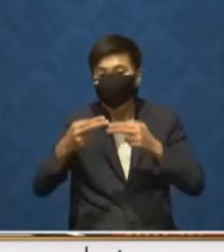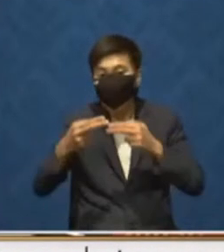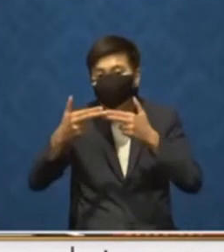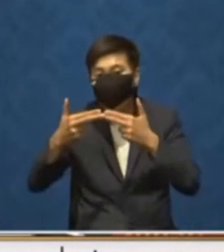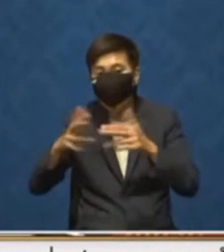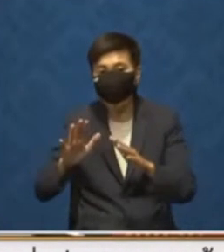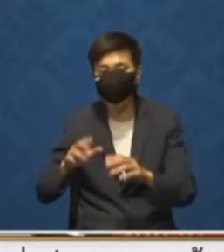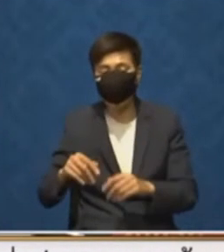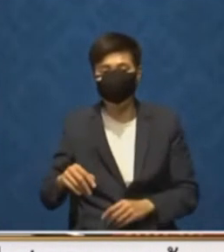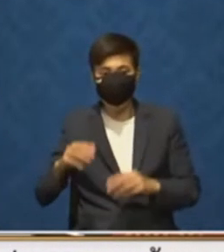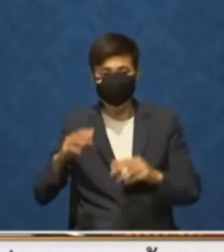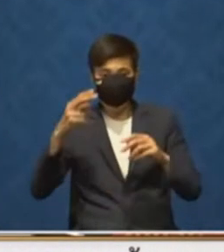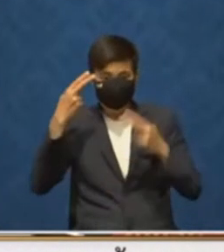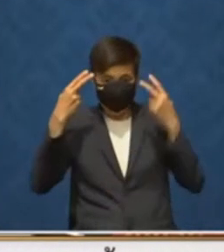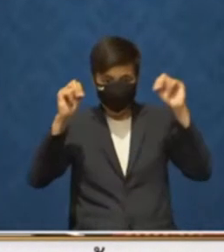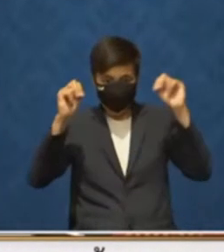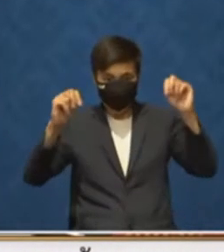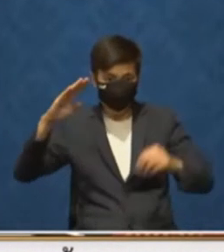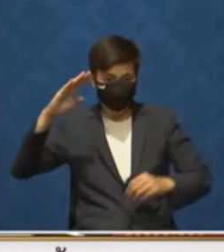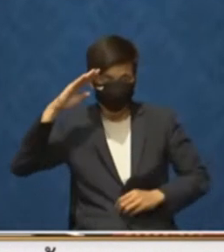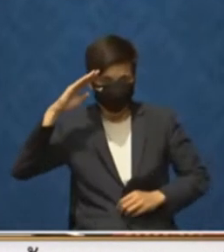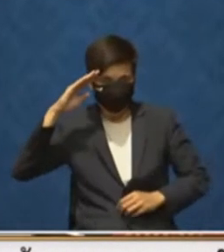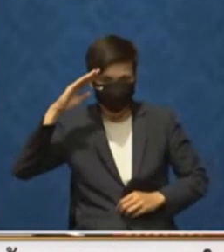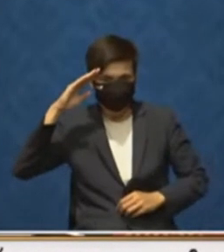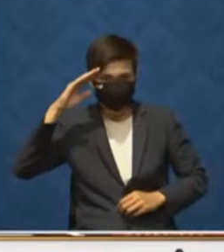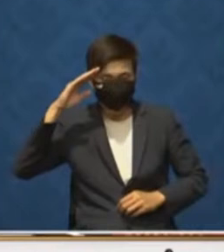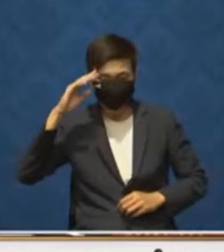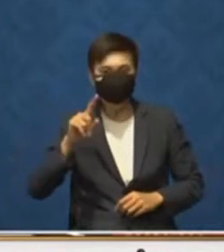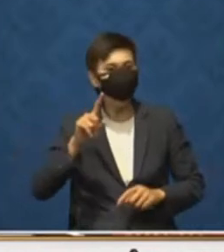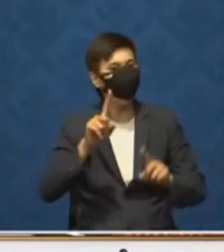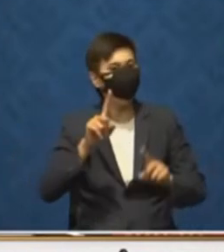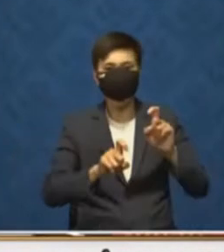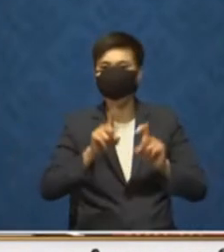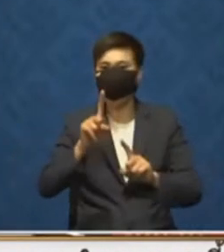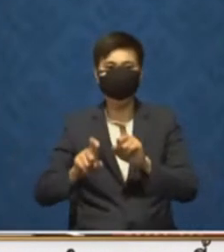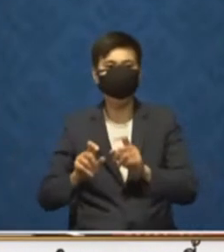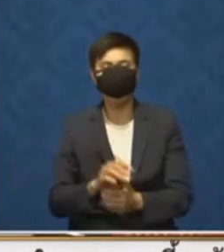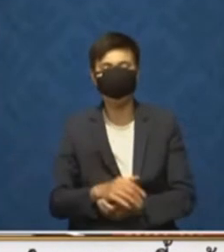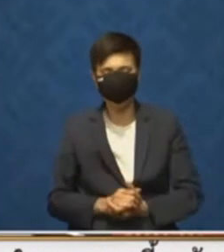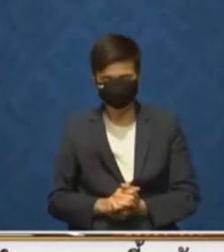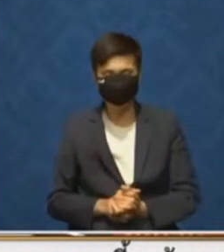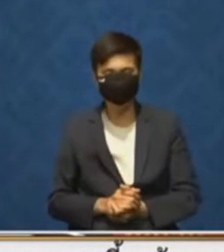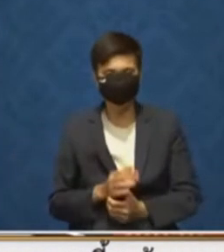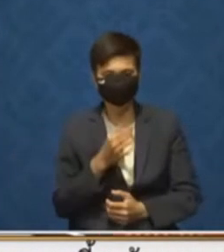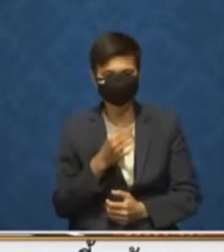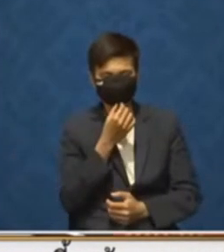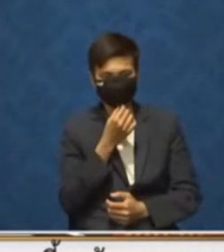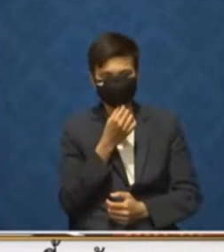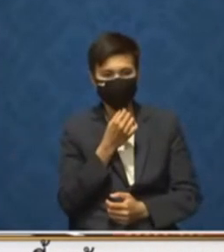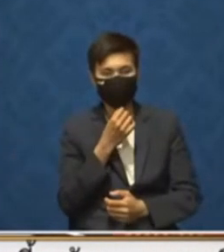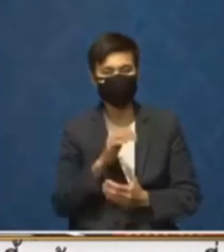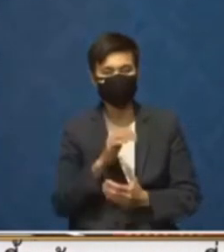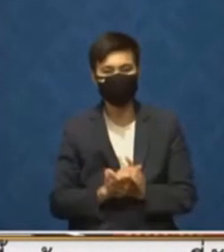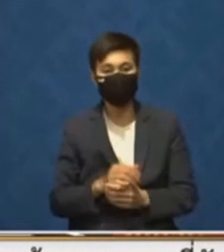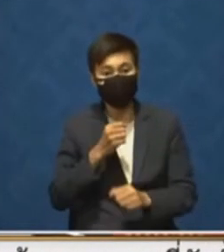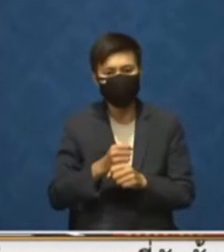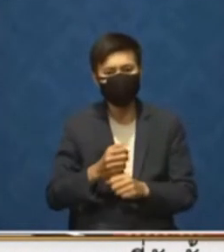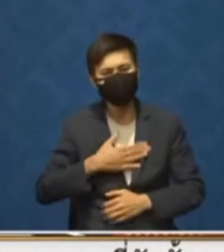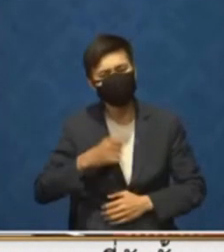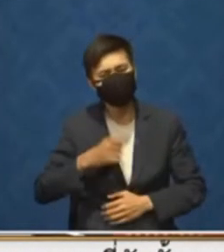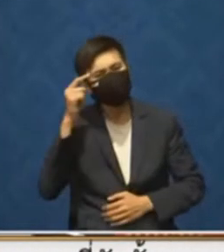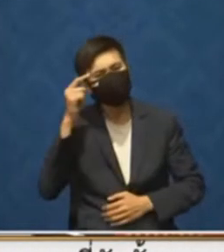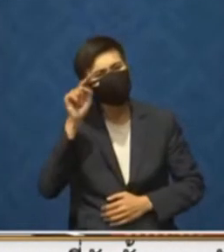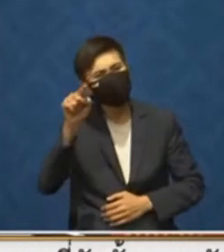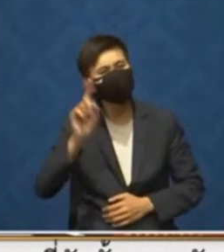ผลิตประยุทธ์อย่างดำเนินอยู่แบบนี้และเป็นโจ๊กอย่างแน่นอนครับทำให้ผมคิดถึงอะไรแล้วนะครับจะไม่ได้คิด